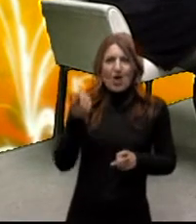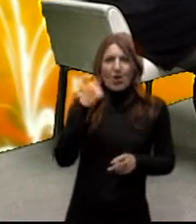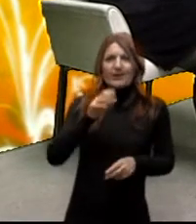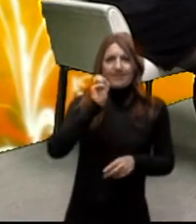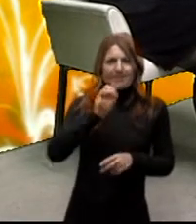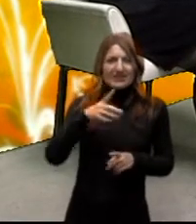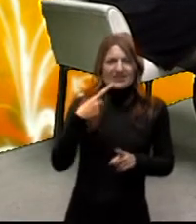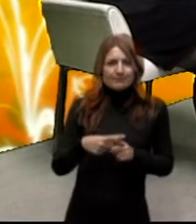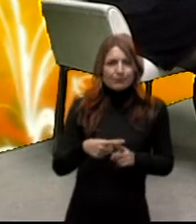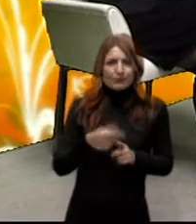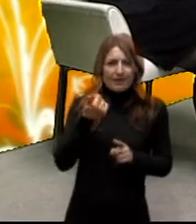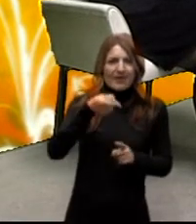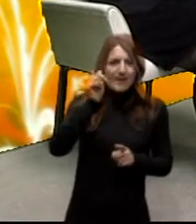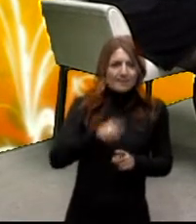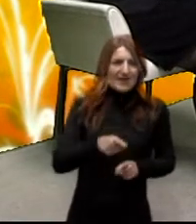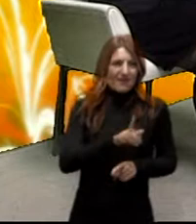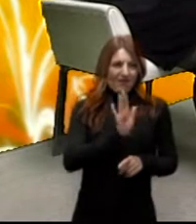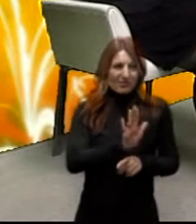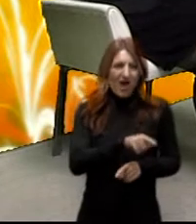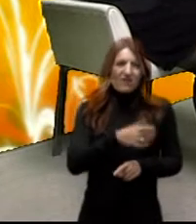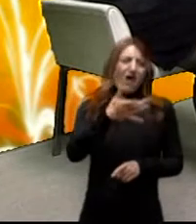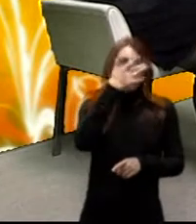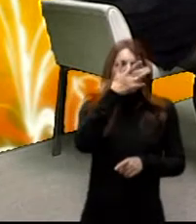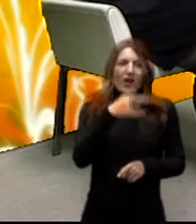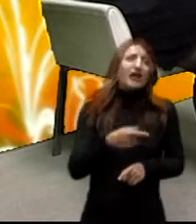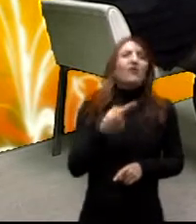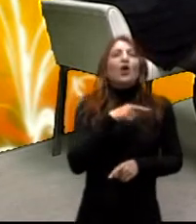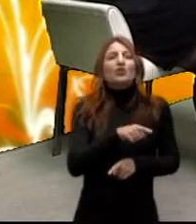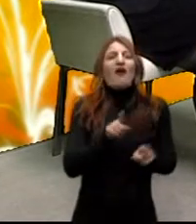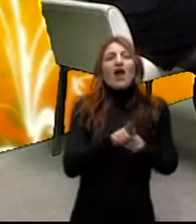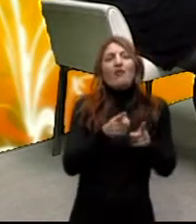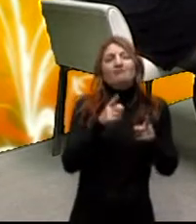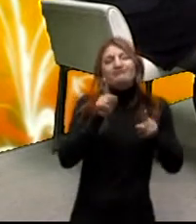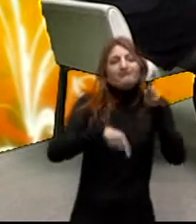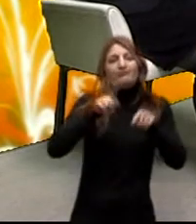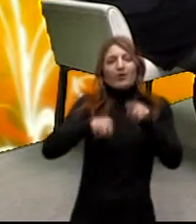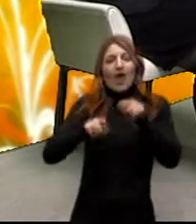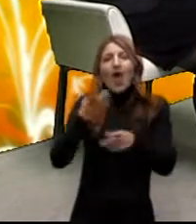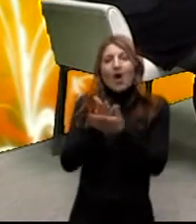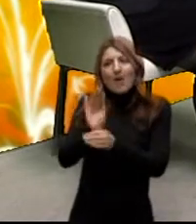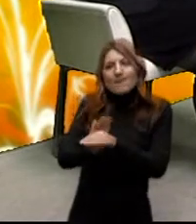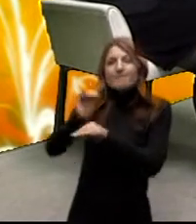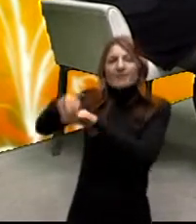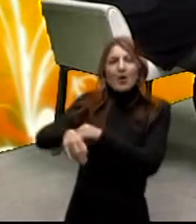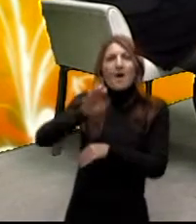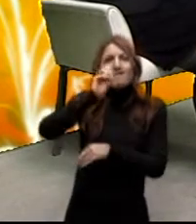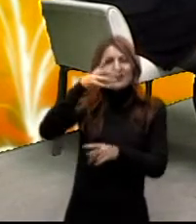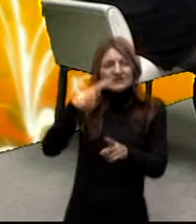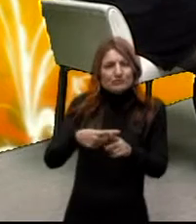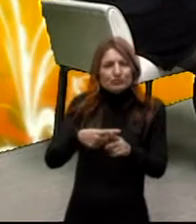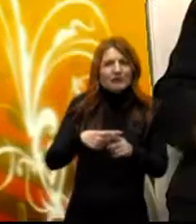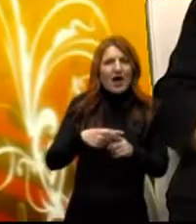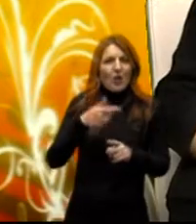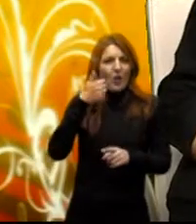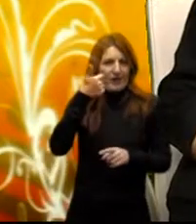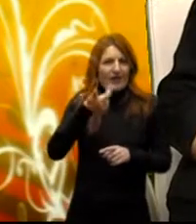mjesečno, imamo takve bolove, glavobolje, smatramo da su epizodičke. Ako ne pređu 15, više od 15 puta mjesečno,